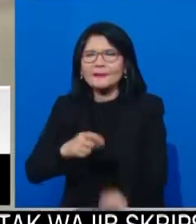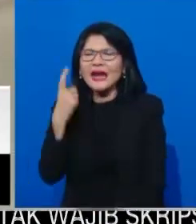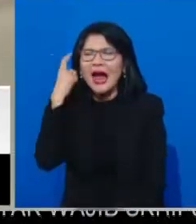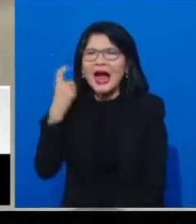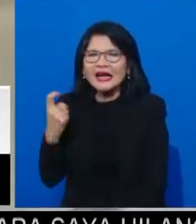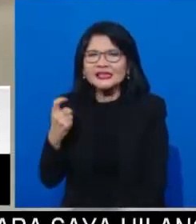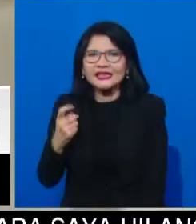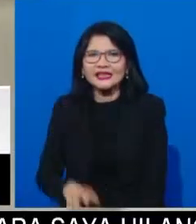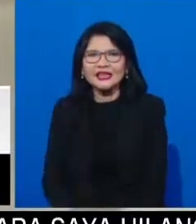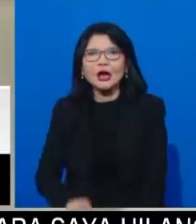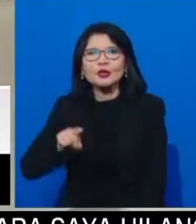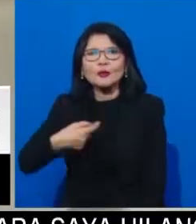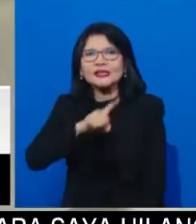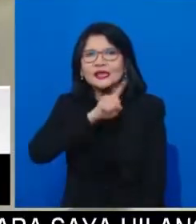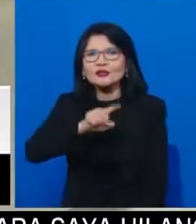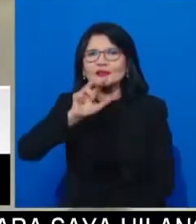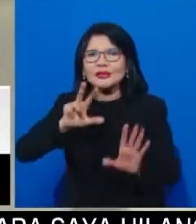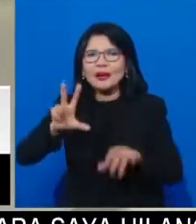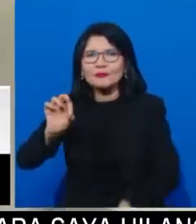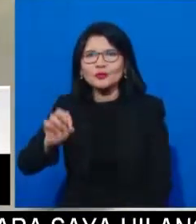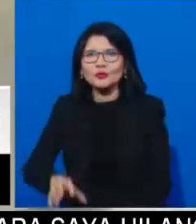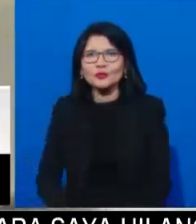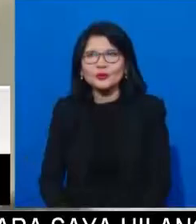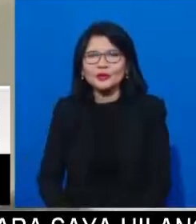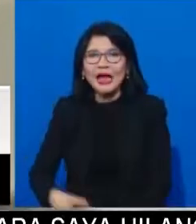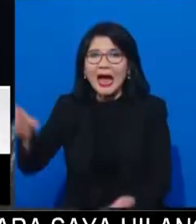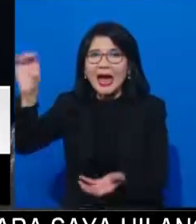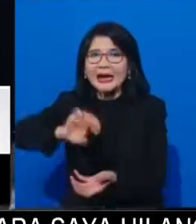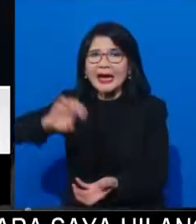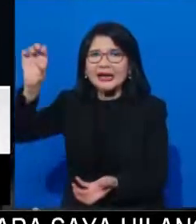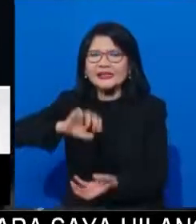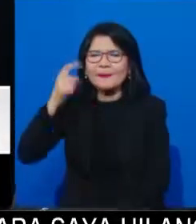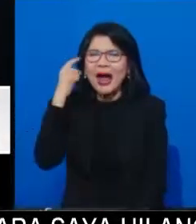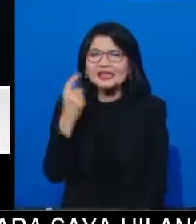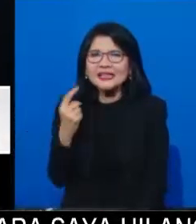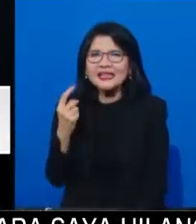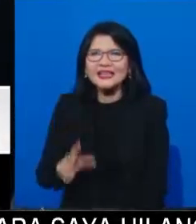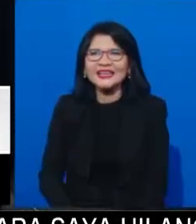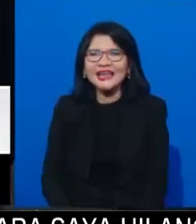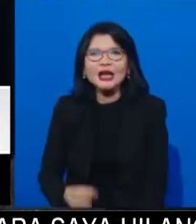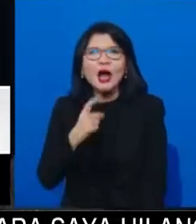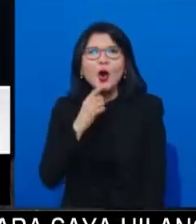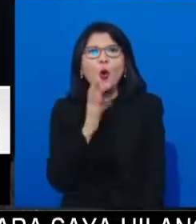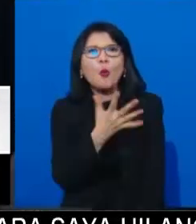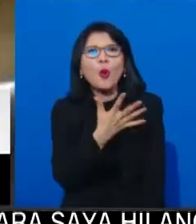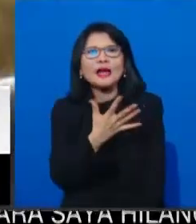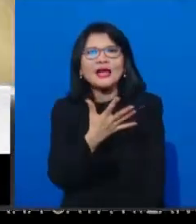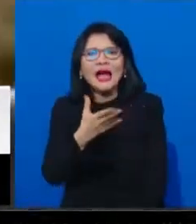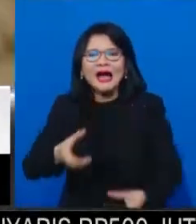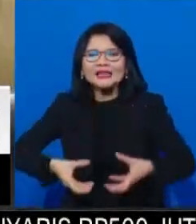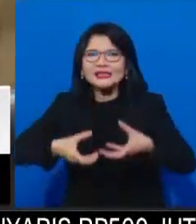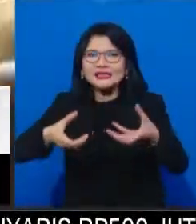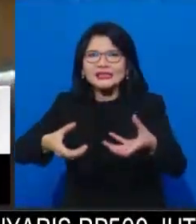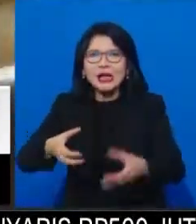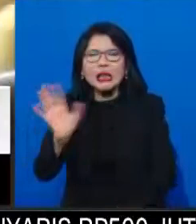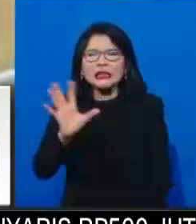pada 1990 lalu. Kecap asin digunakan dalam pengolahan hidangan ini, sehingga warna Mie Yamin yang dihidangkan tidak